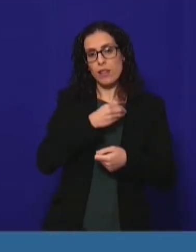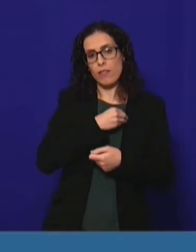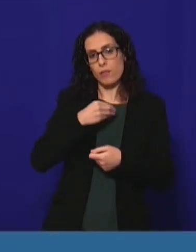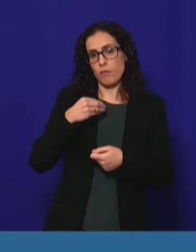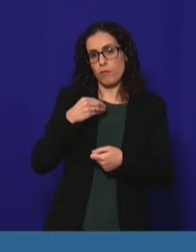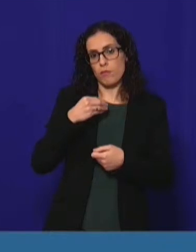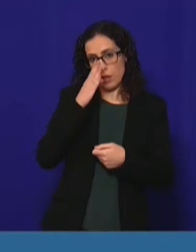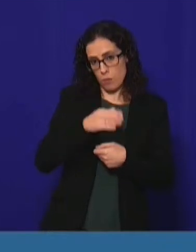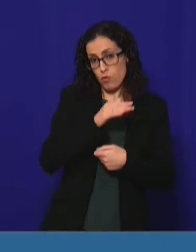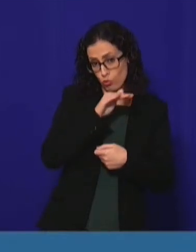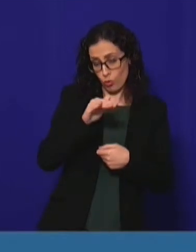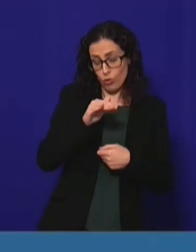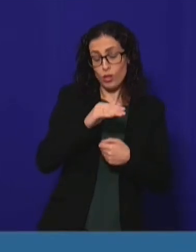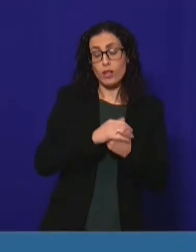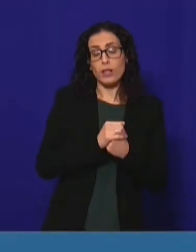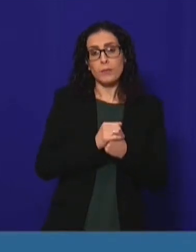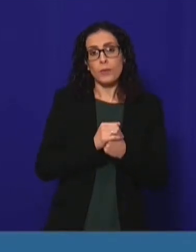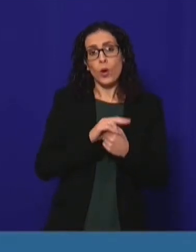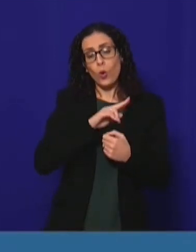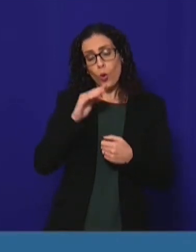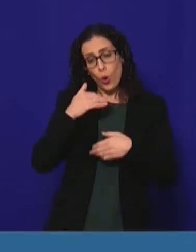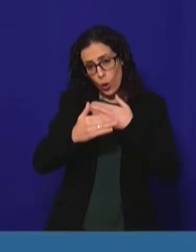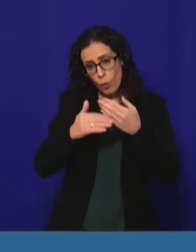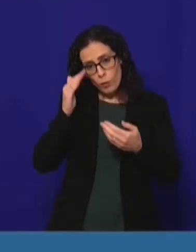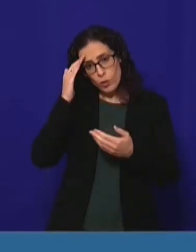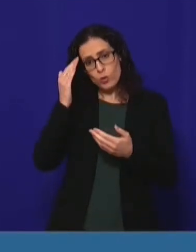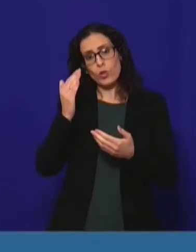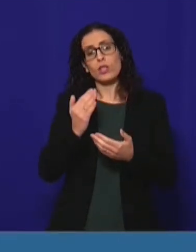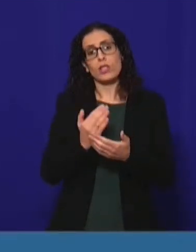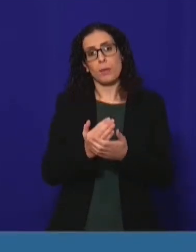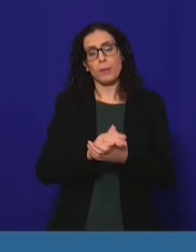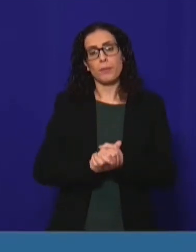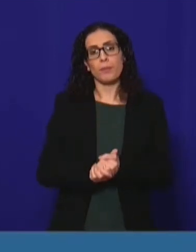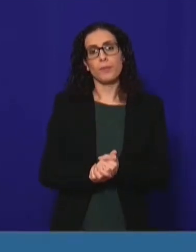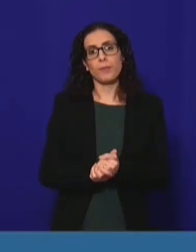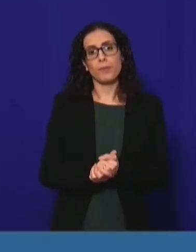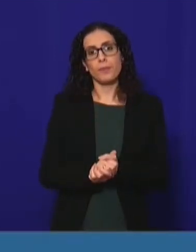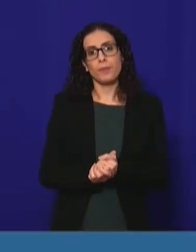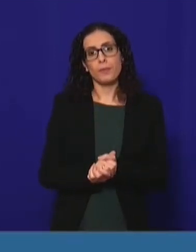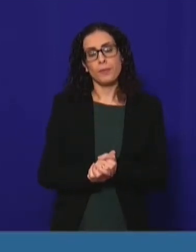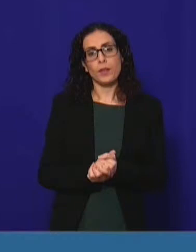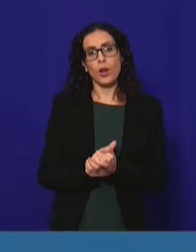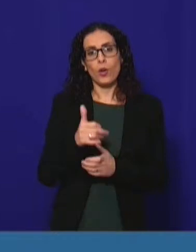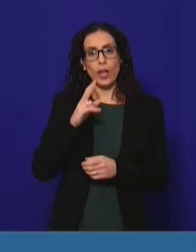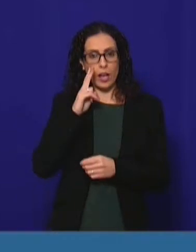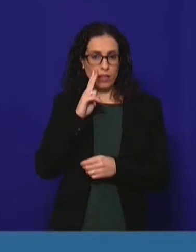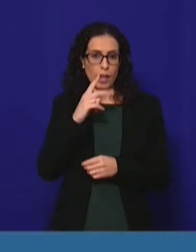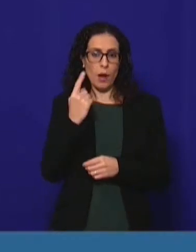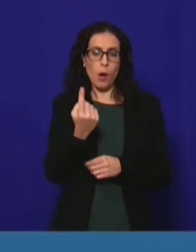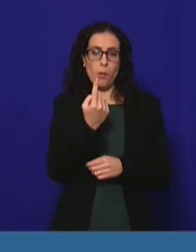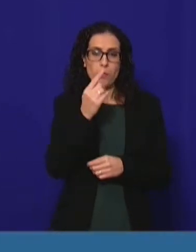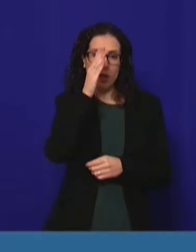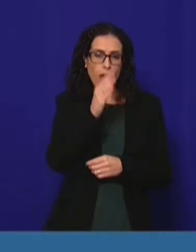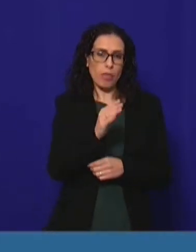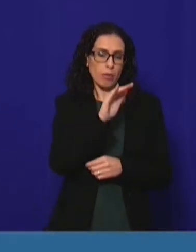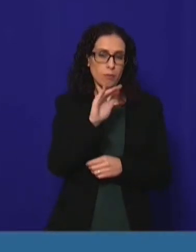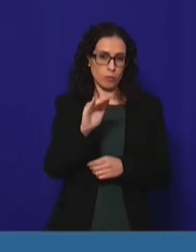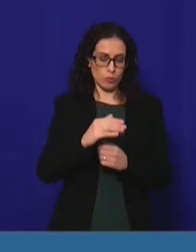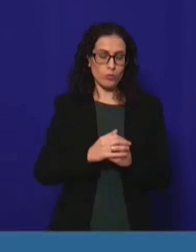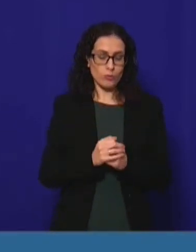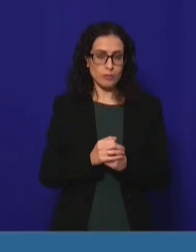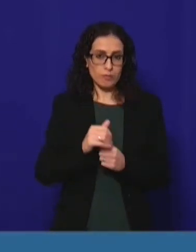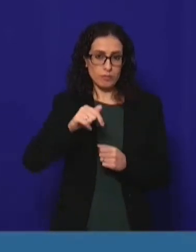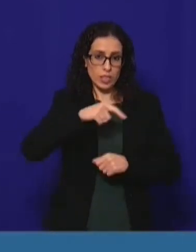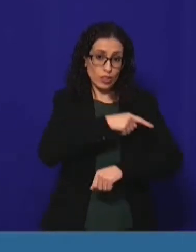nipproteġu lin-nies li qegħdin imutu u propju jekk inħarsu lejn l-imwiet li qiegħed ikollna din l-aħħar